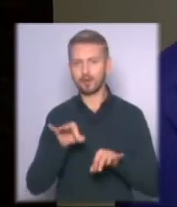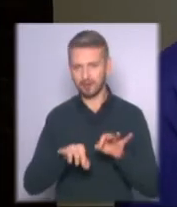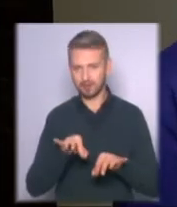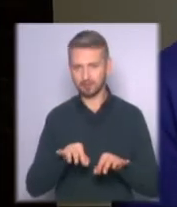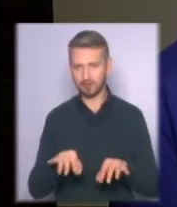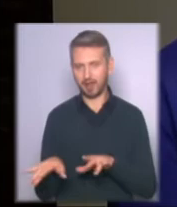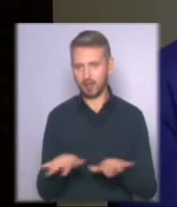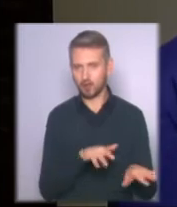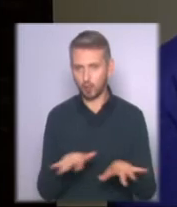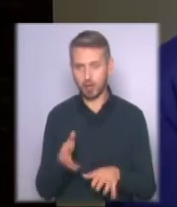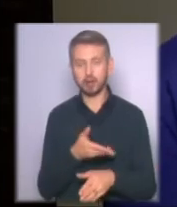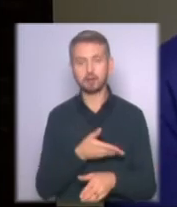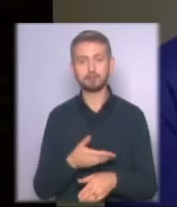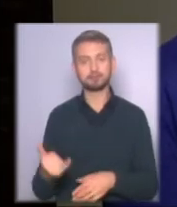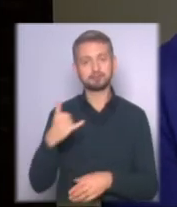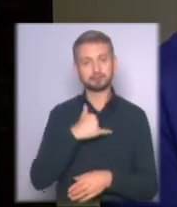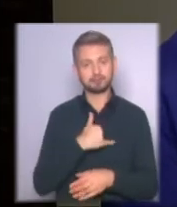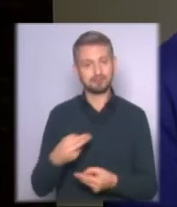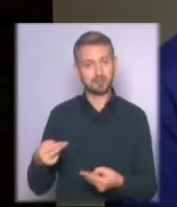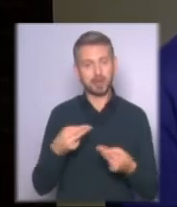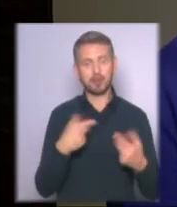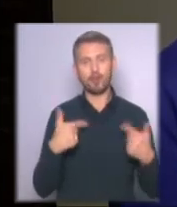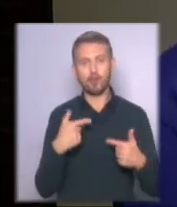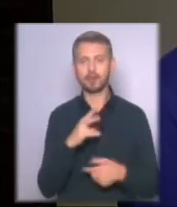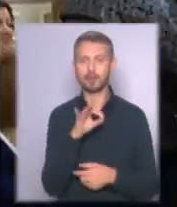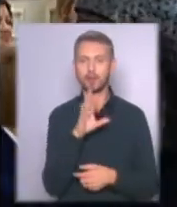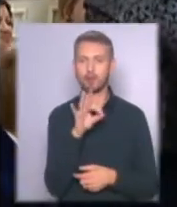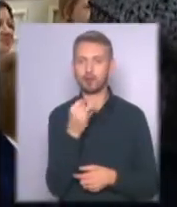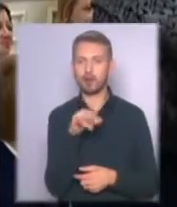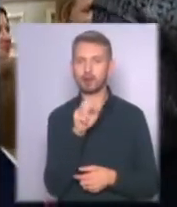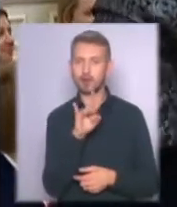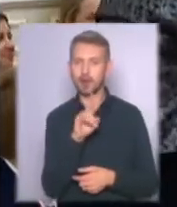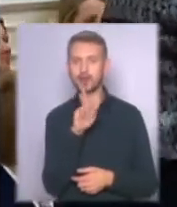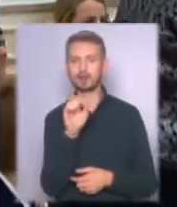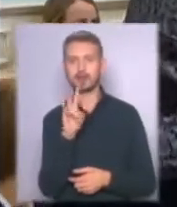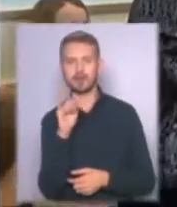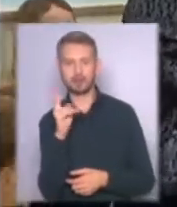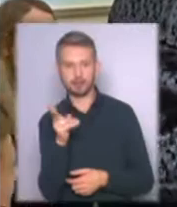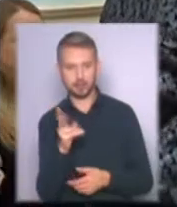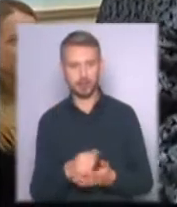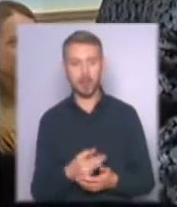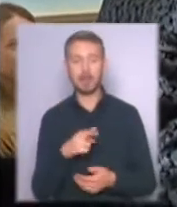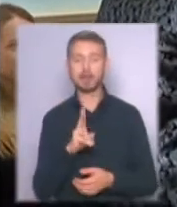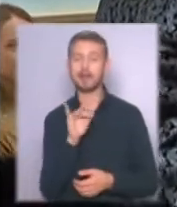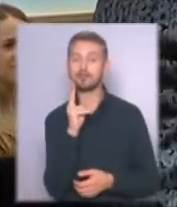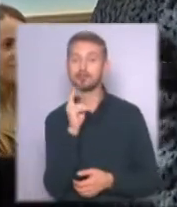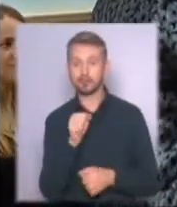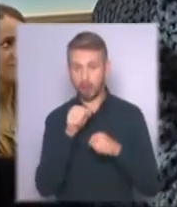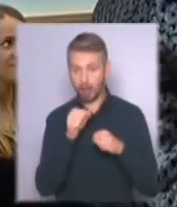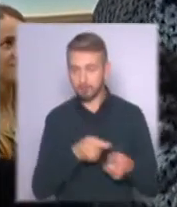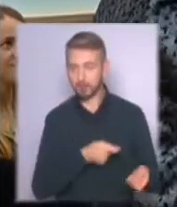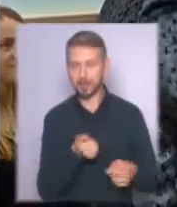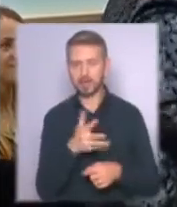нас приїхали гості маленькі з Новоайдару і зі Званівська. Для Віталія Кличка учні привезли кілька саморобних сувенірів